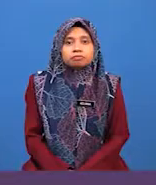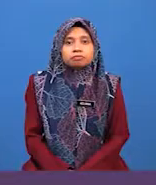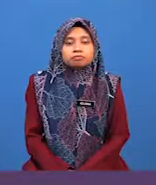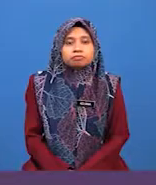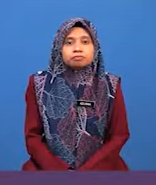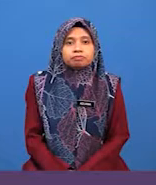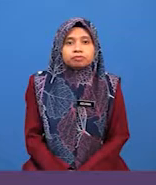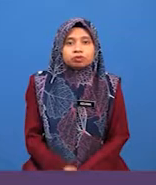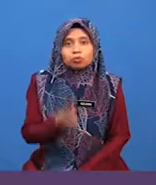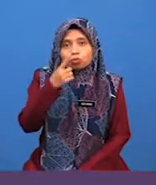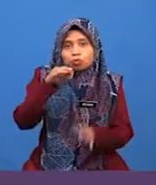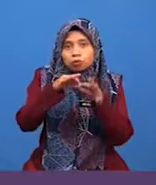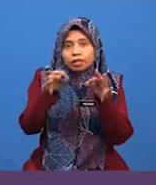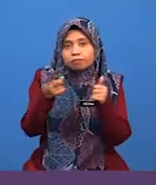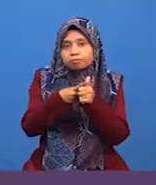Bagi ayat yang pertama,